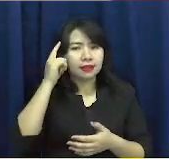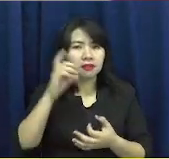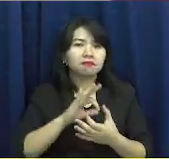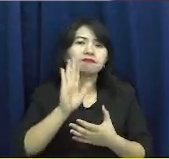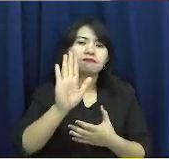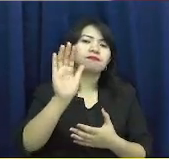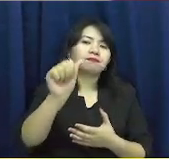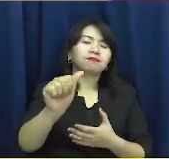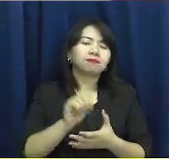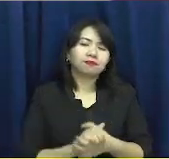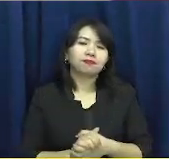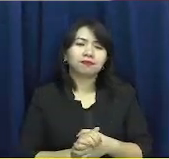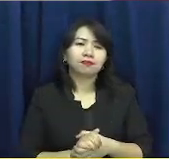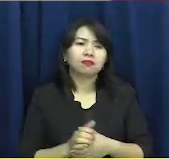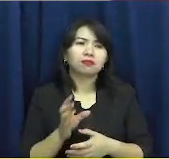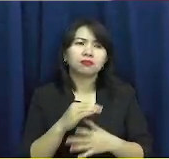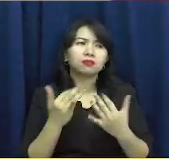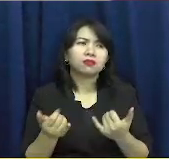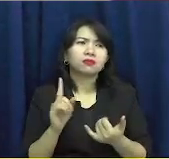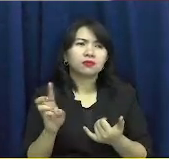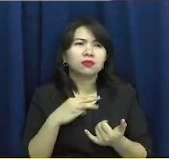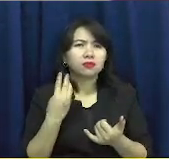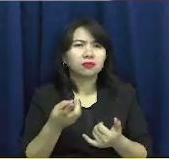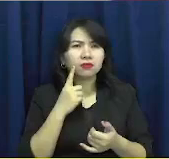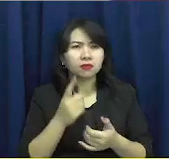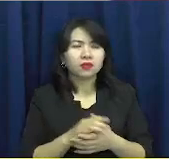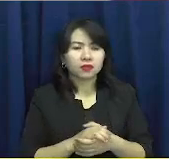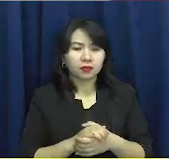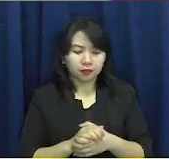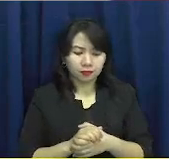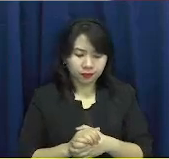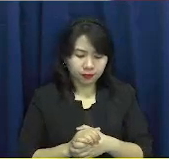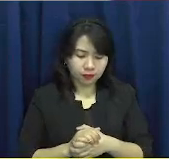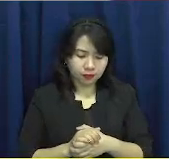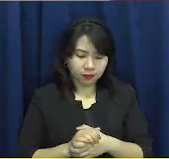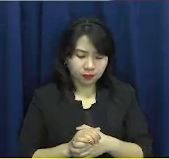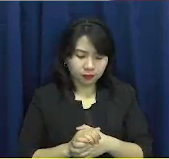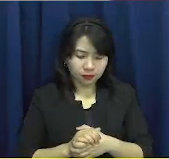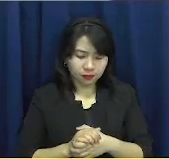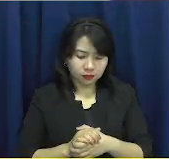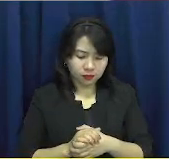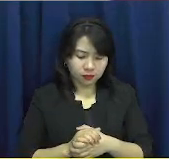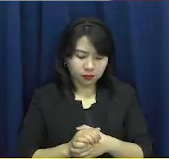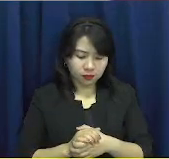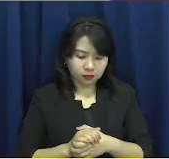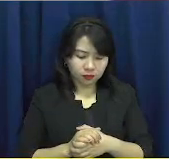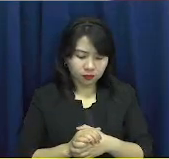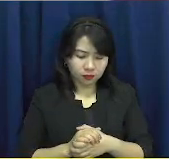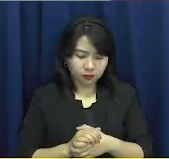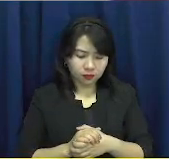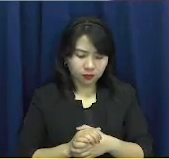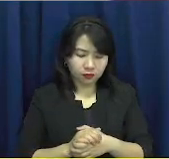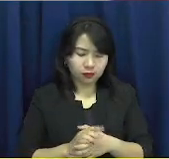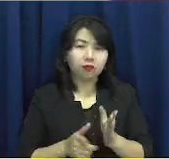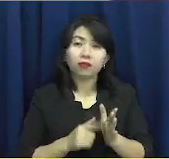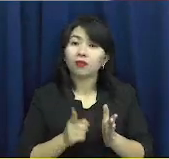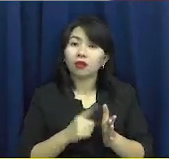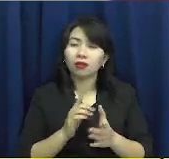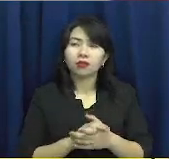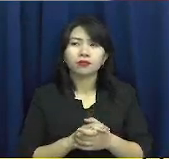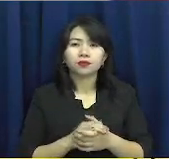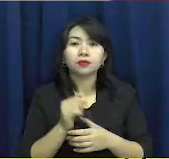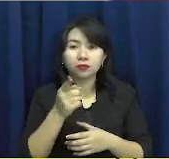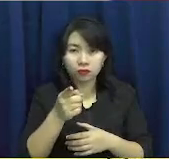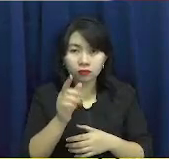that? You see, ang binag-uusapan natin dito is the principle of church growth. Kaya ngayon, minsan, ikaw na nga lang sana yung kailangan sana